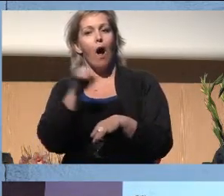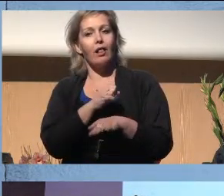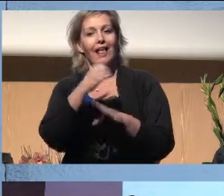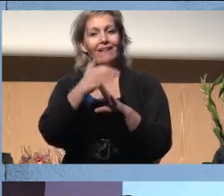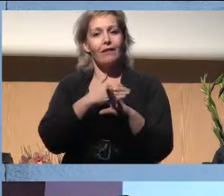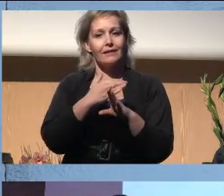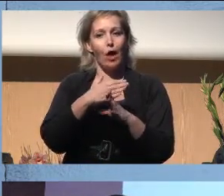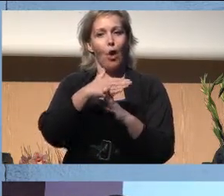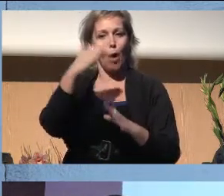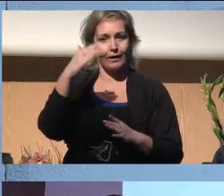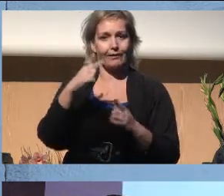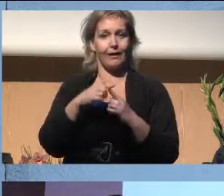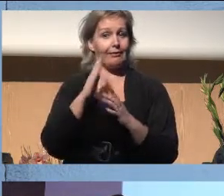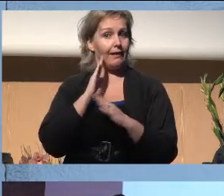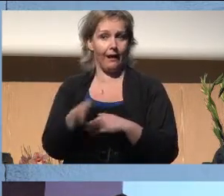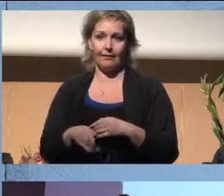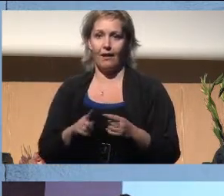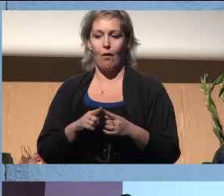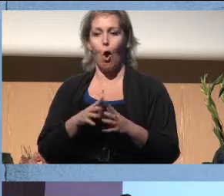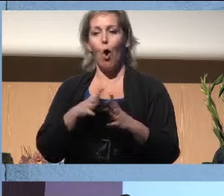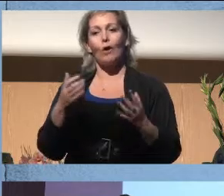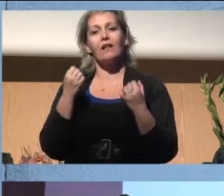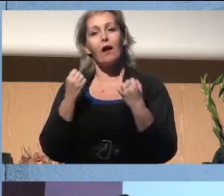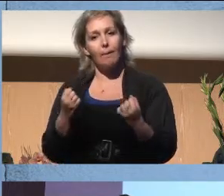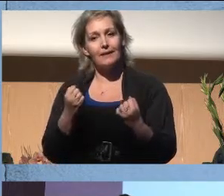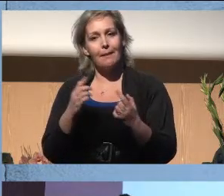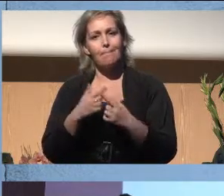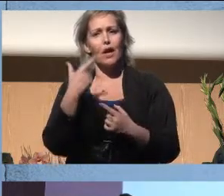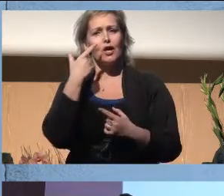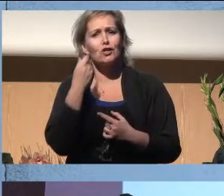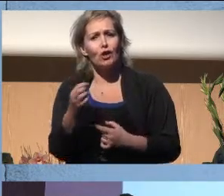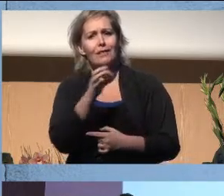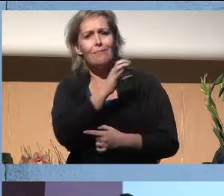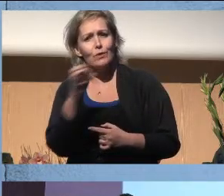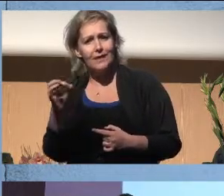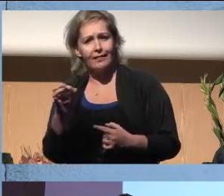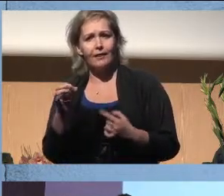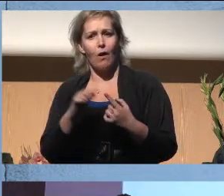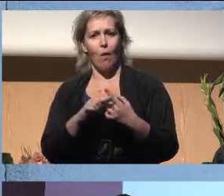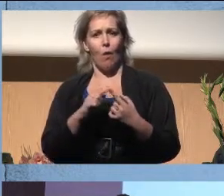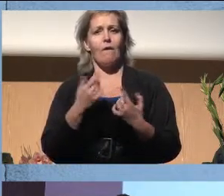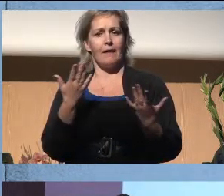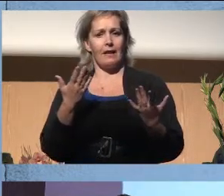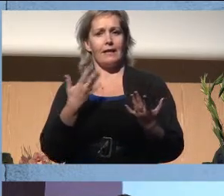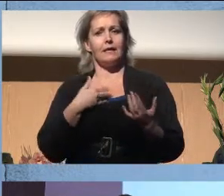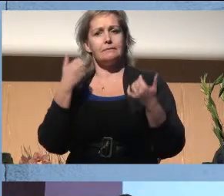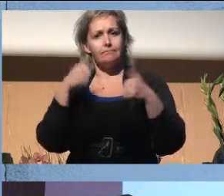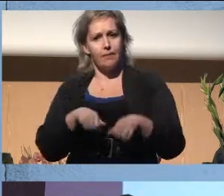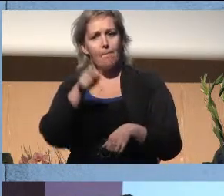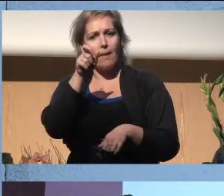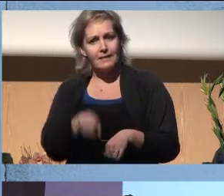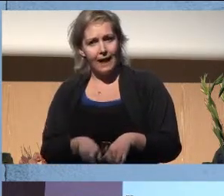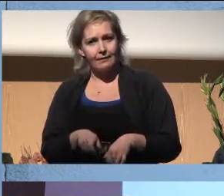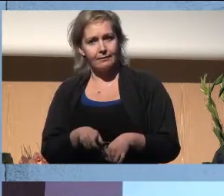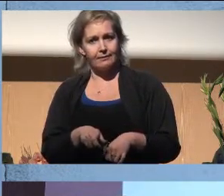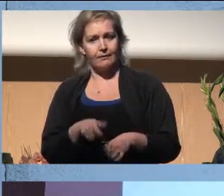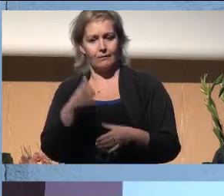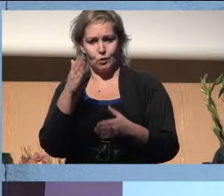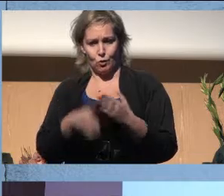Kvaliteten ökade direkt. Man ökade sin kapacitet med 70%. Då inträffade väldigt tråkigt att patienterna tog